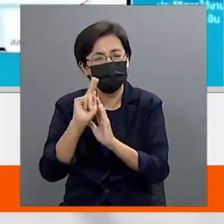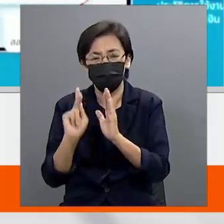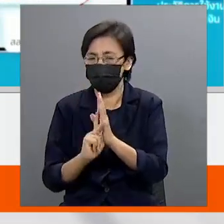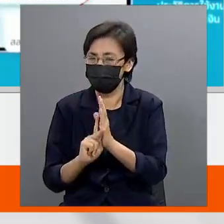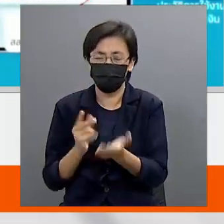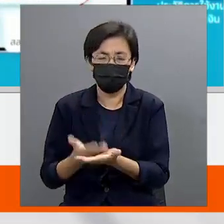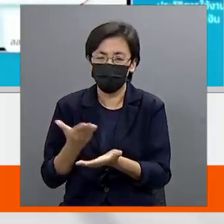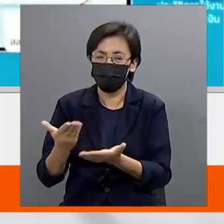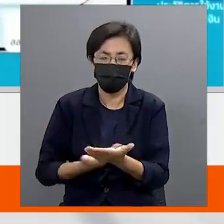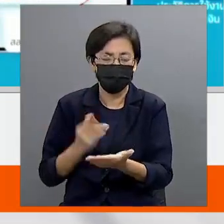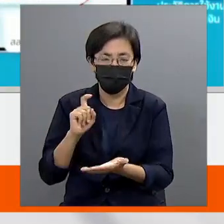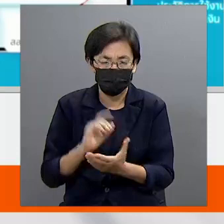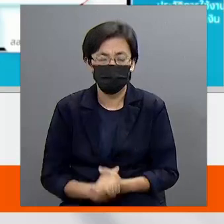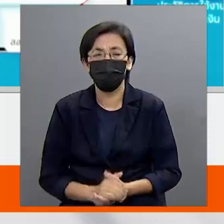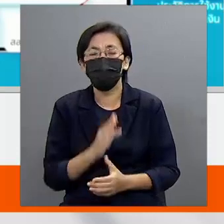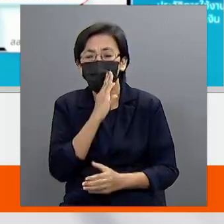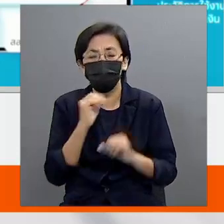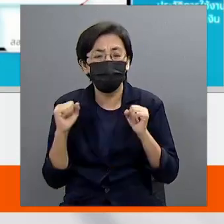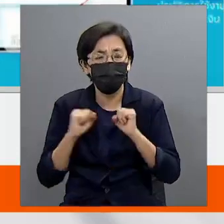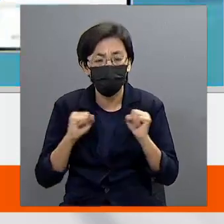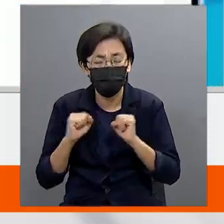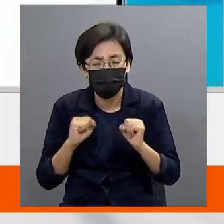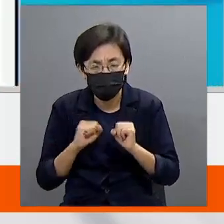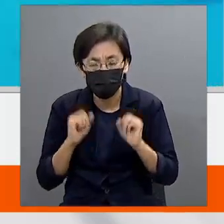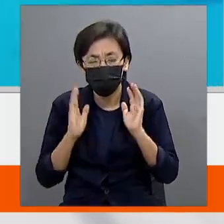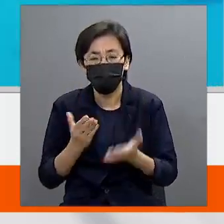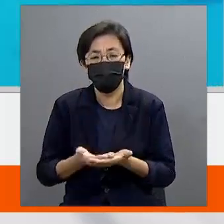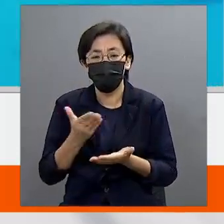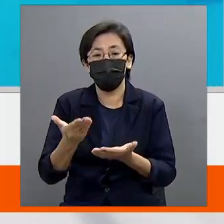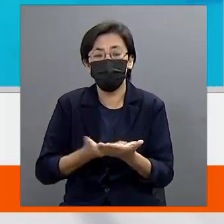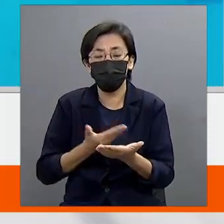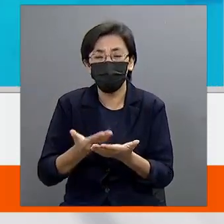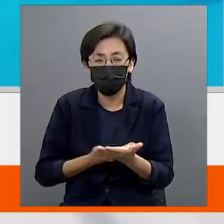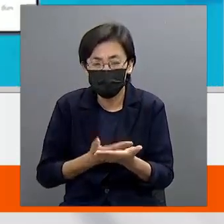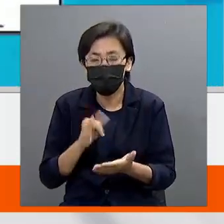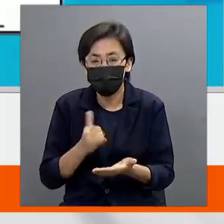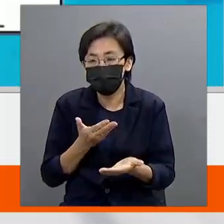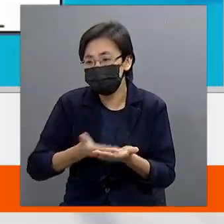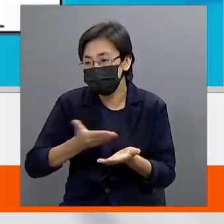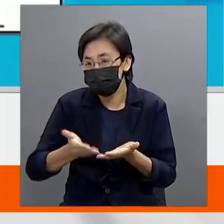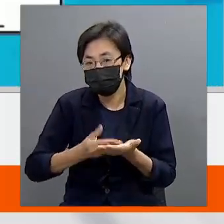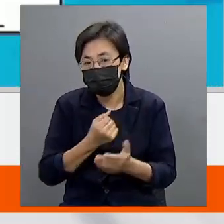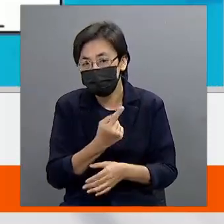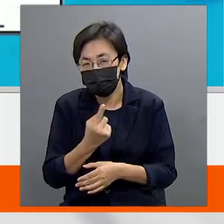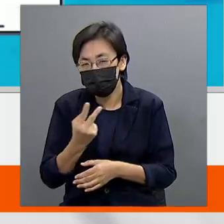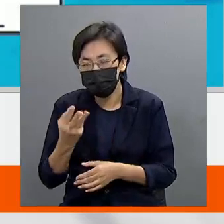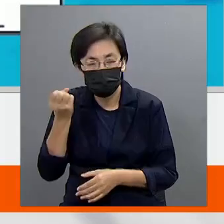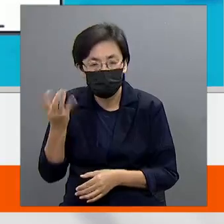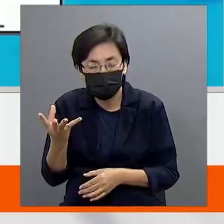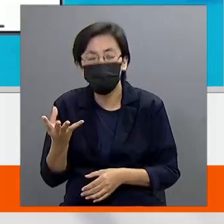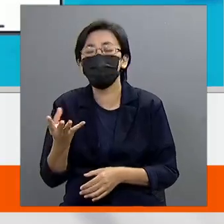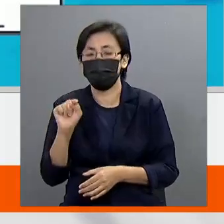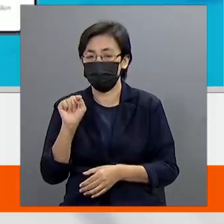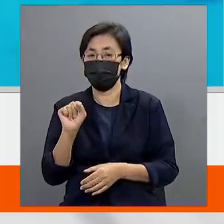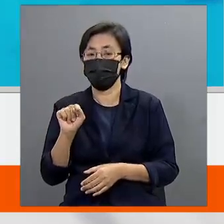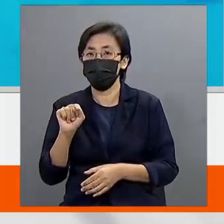าเราเกรงว่าคนซื้อสลากเอาสะดวกมากขึ้นเดี๋ยวจะซื้อกันมากเกินไปเนี่ยถ้ารัฐบาลที่มีนโยบายที่จะตั้